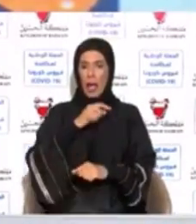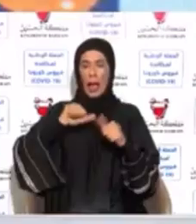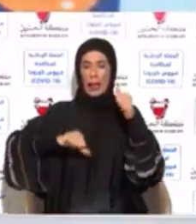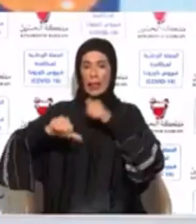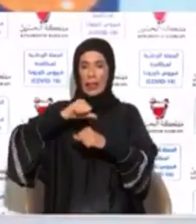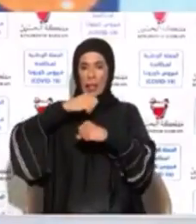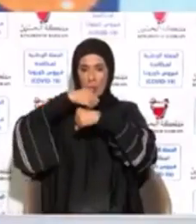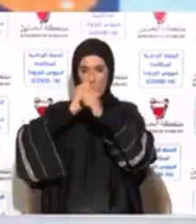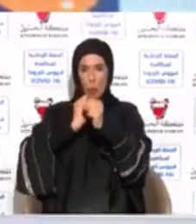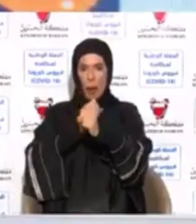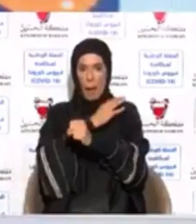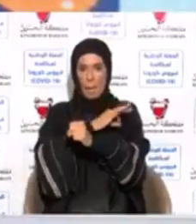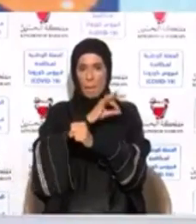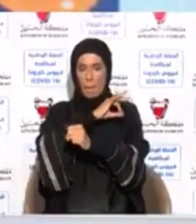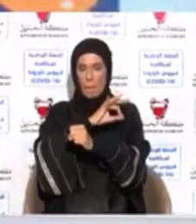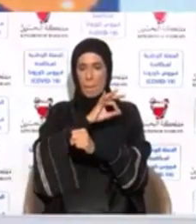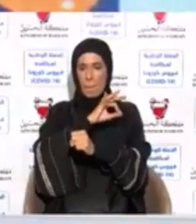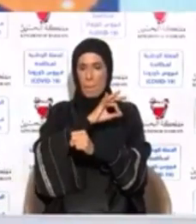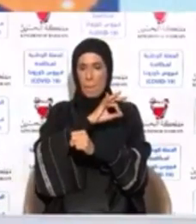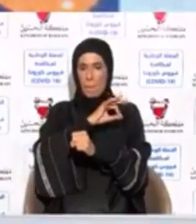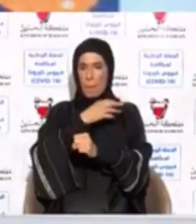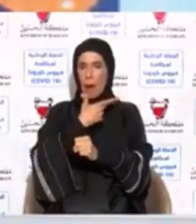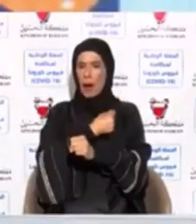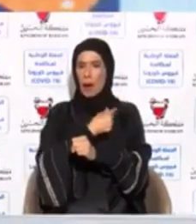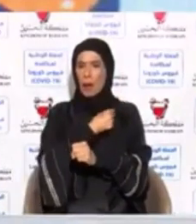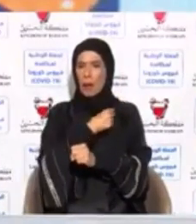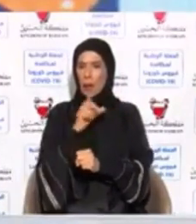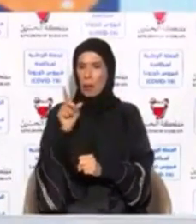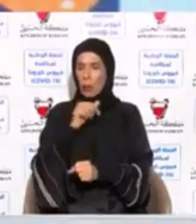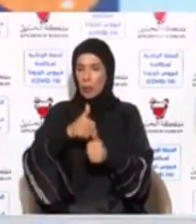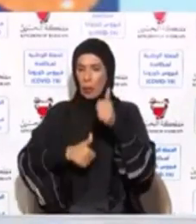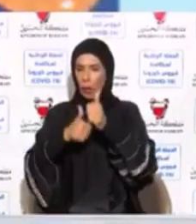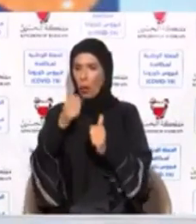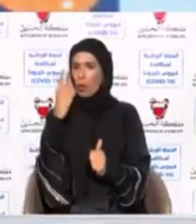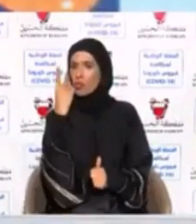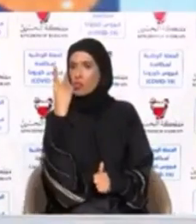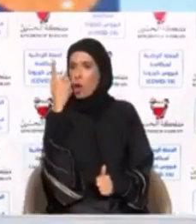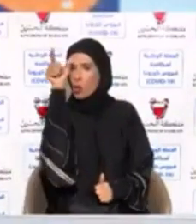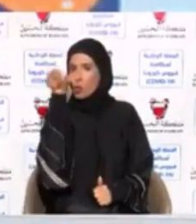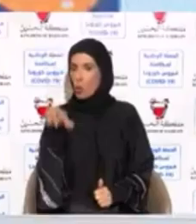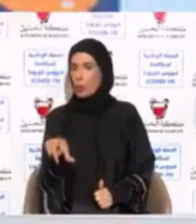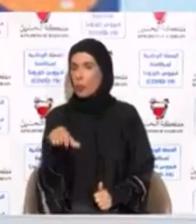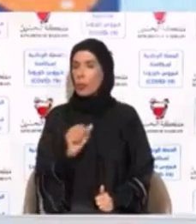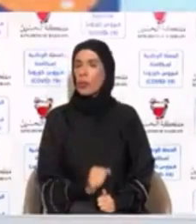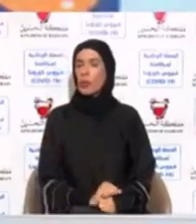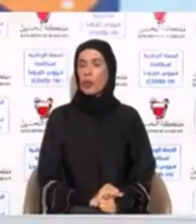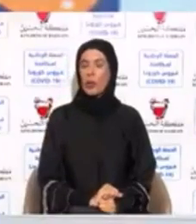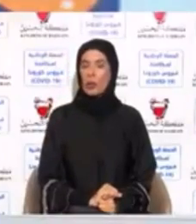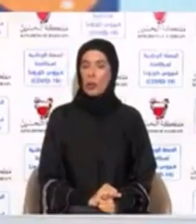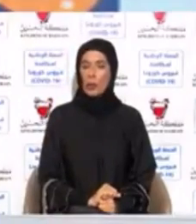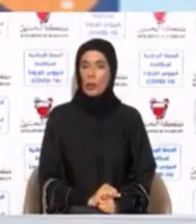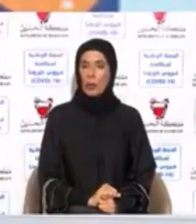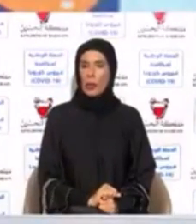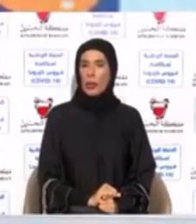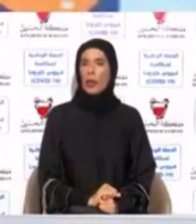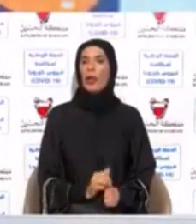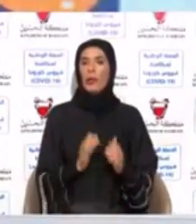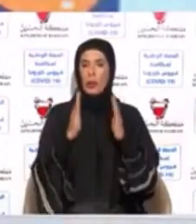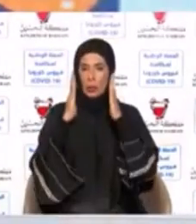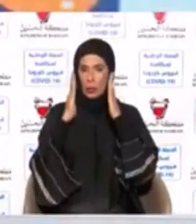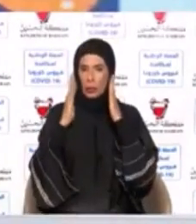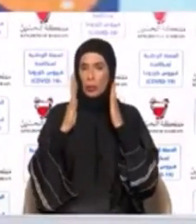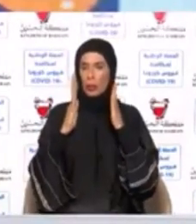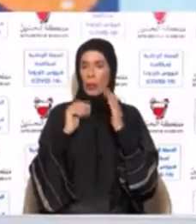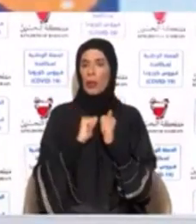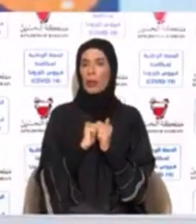من المهم فعلا تكون هناك متابعة، من المهم أن ما نغيم على حالة واحدة فقط إذا كانت هناك عوارض، وبالتالي يتم التركيز على